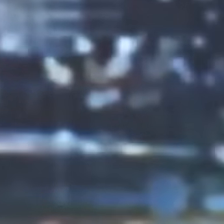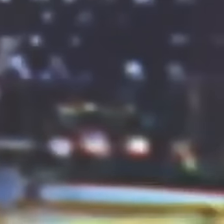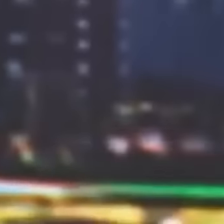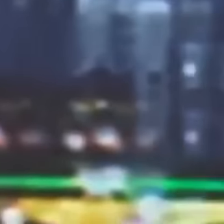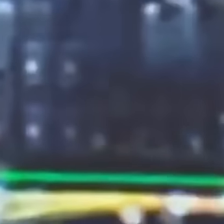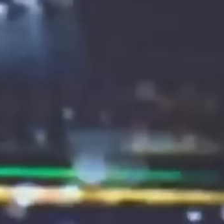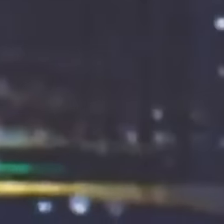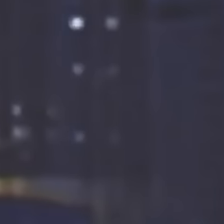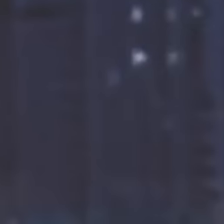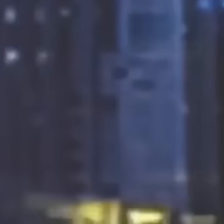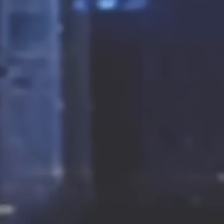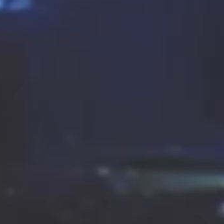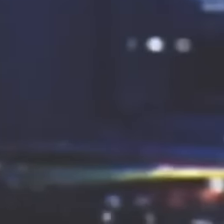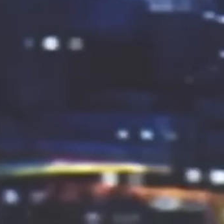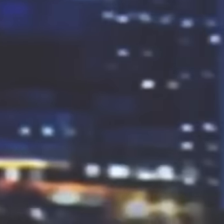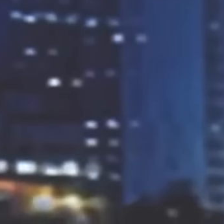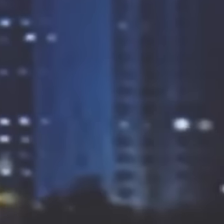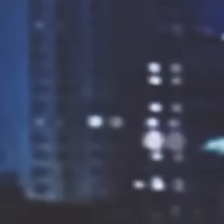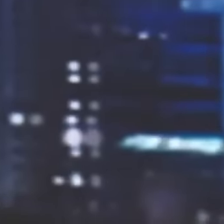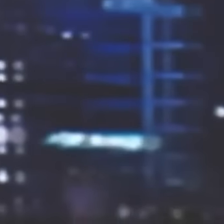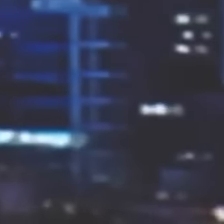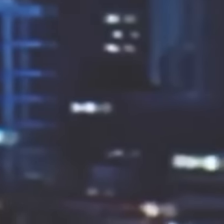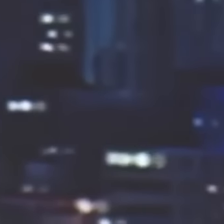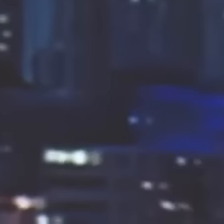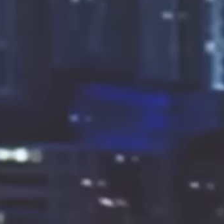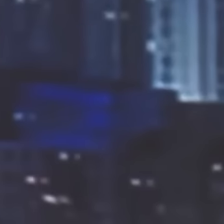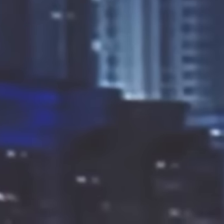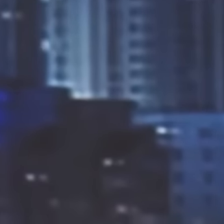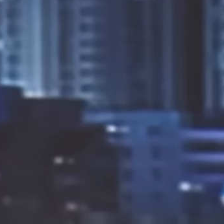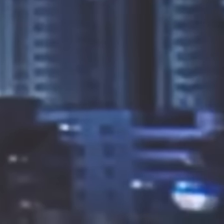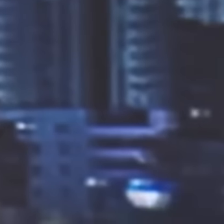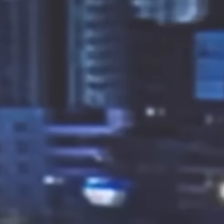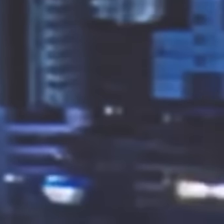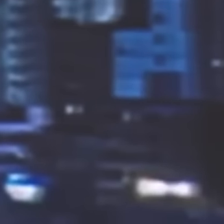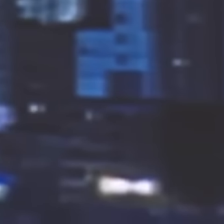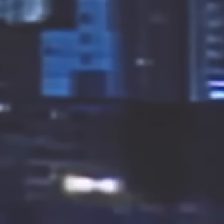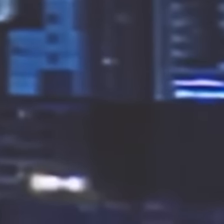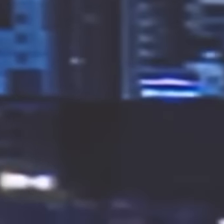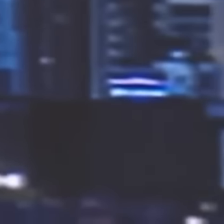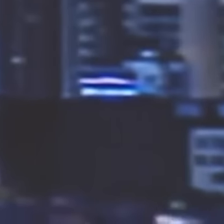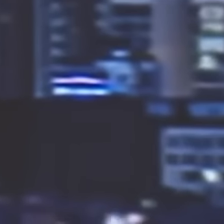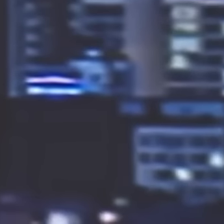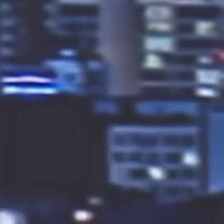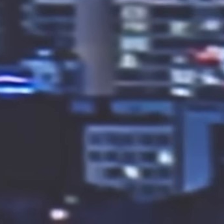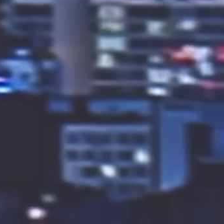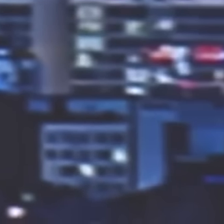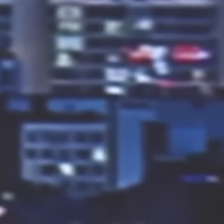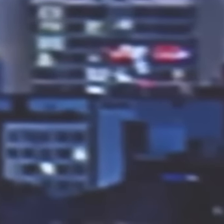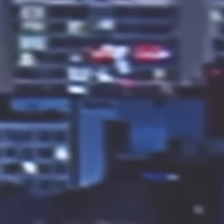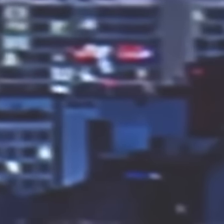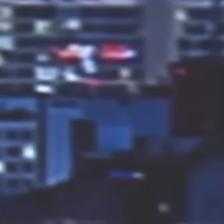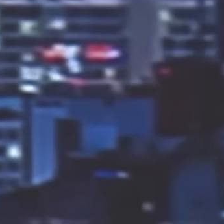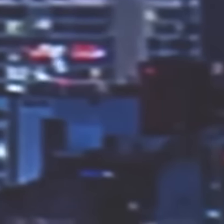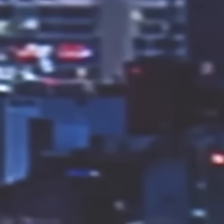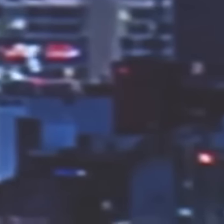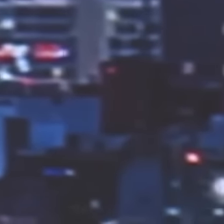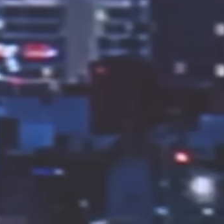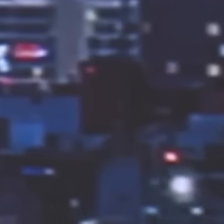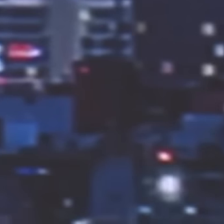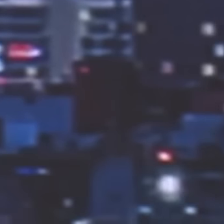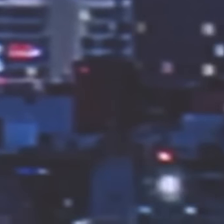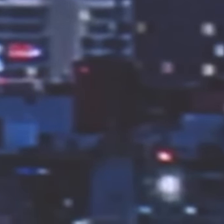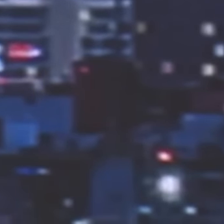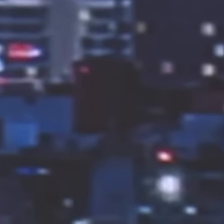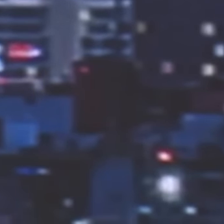이상입니다 JTBC 뉴스를 시청해 주셔서 고맙습니다 저희는 저녁 6시 50분 뉴스룸에서 뵙겠습니다